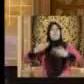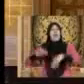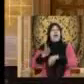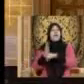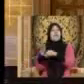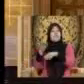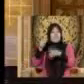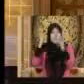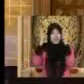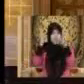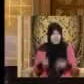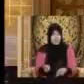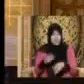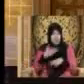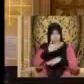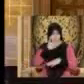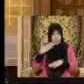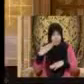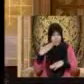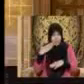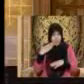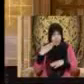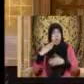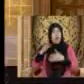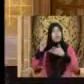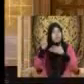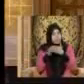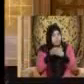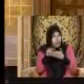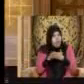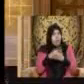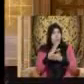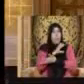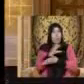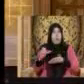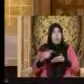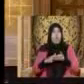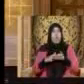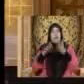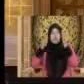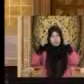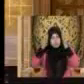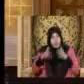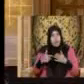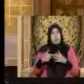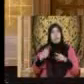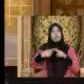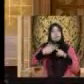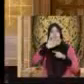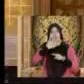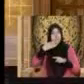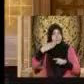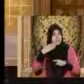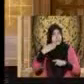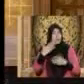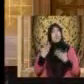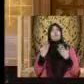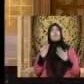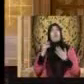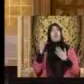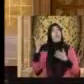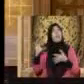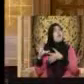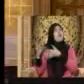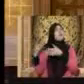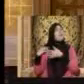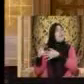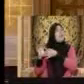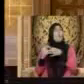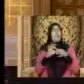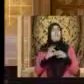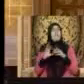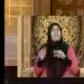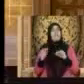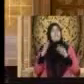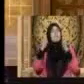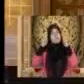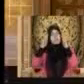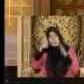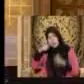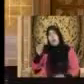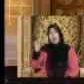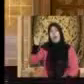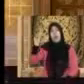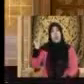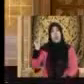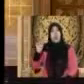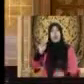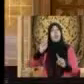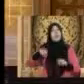والقيام والتهجد والصيام وقراءة القرآن، وربنا سبحانه وتعالى يجمعنا على الهدى والتقوى. ولكن لابد أن نعين أبناءنا